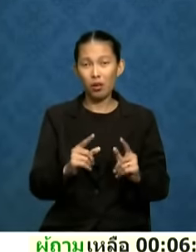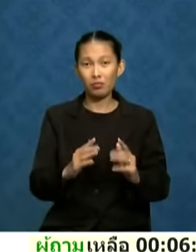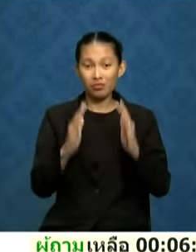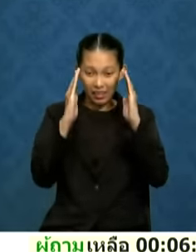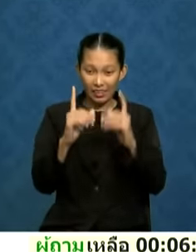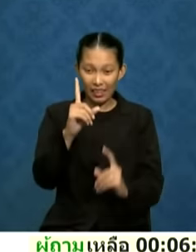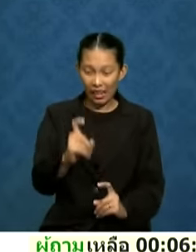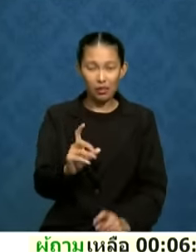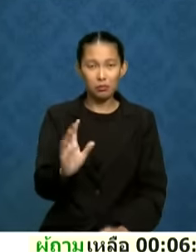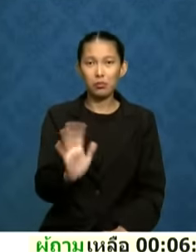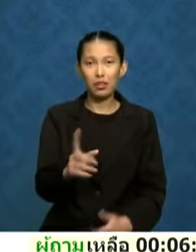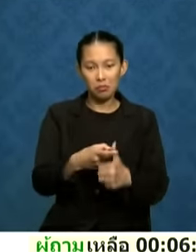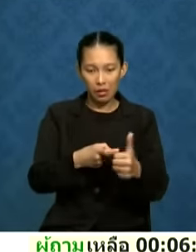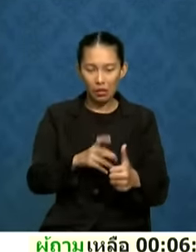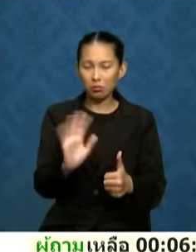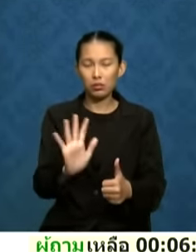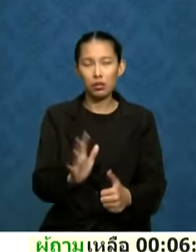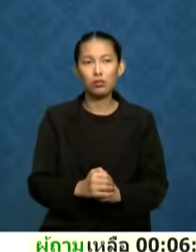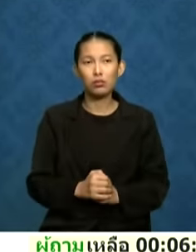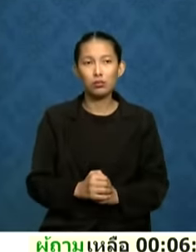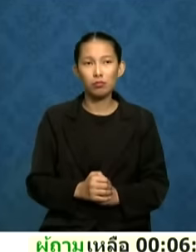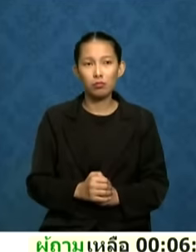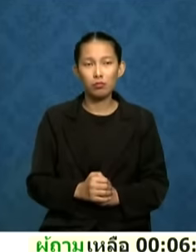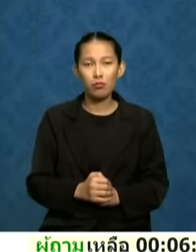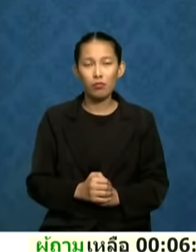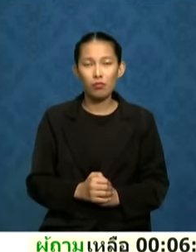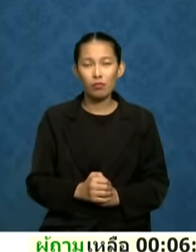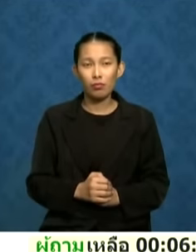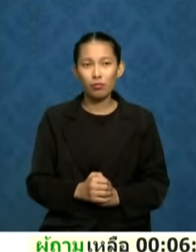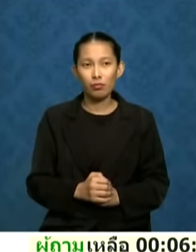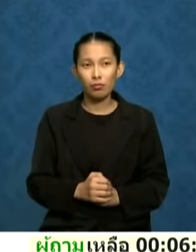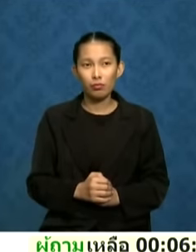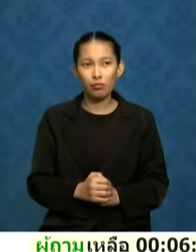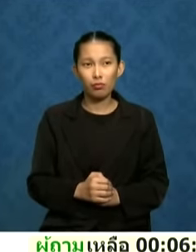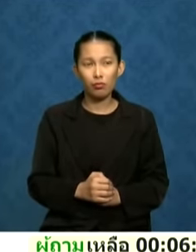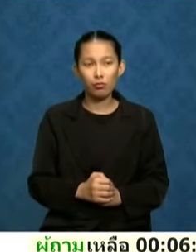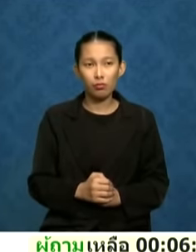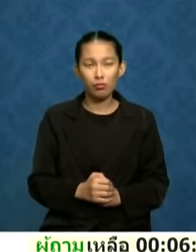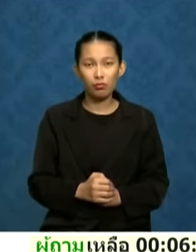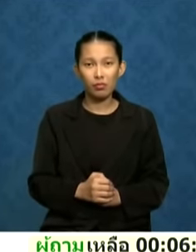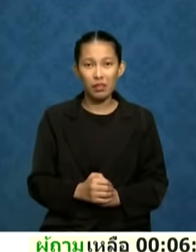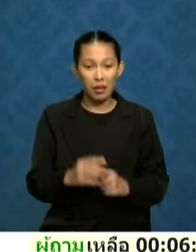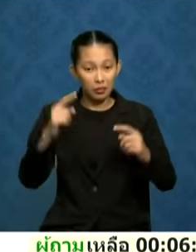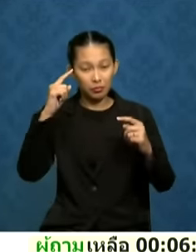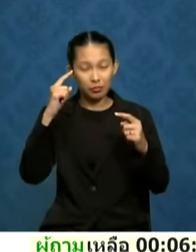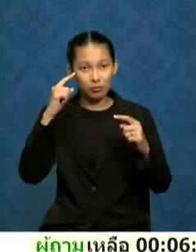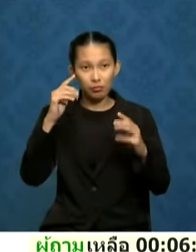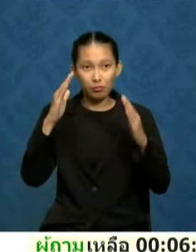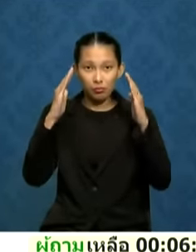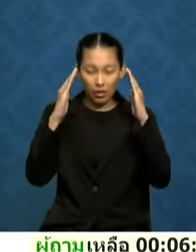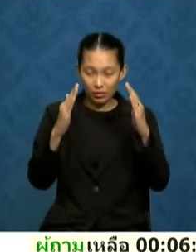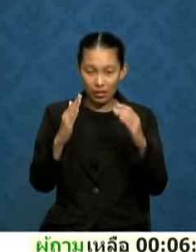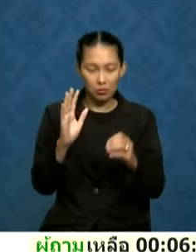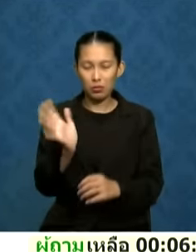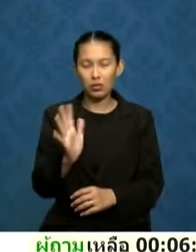ใจจะค่ากันมันไมใช่เรื่องความไม่ได้เจตนาเป็เรควไมเจต